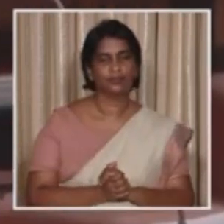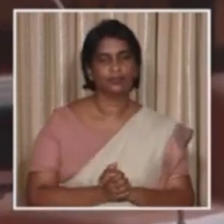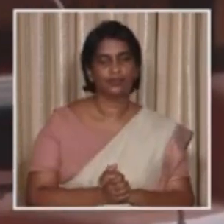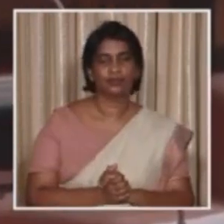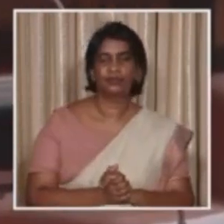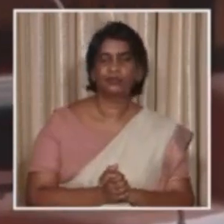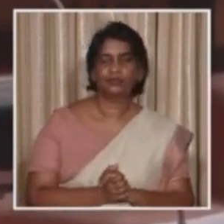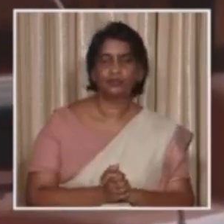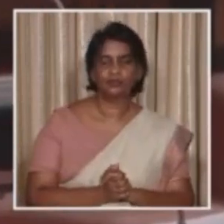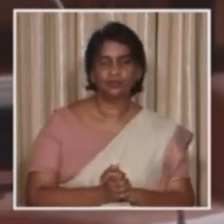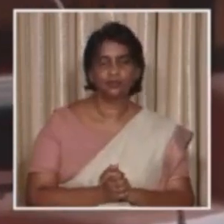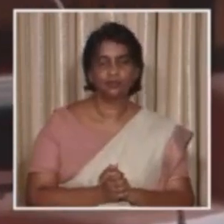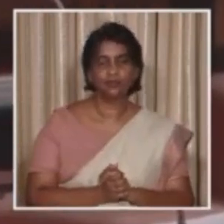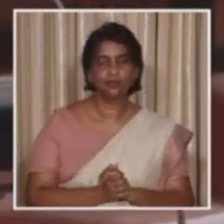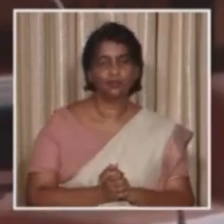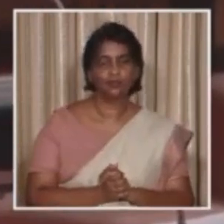Honorable?